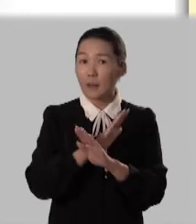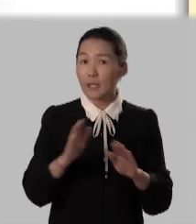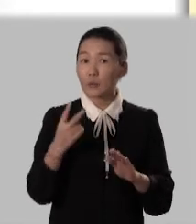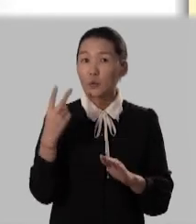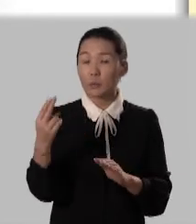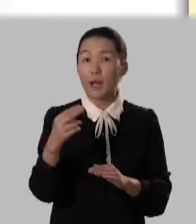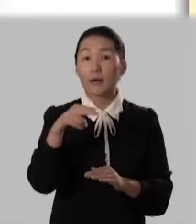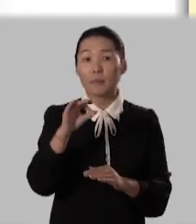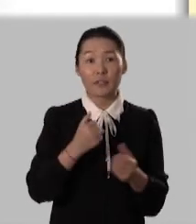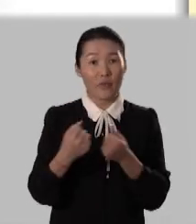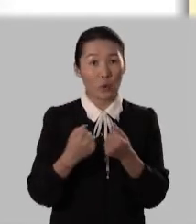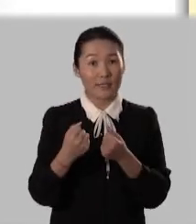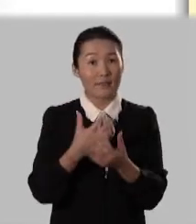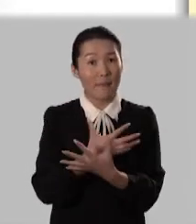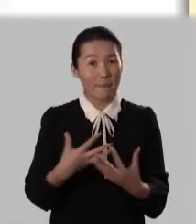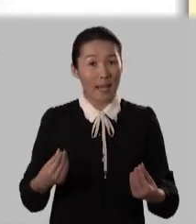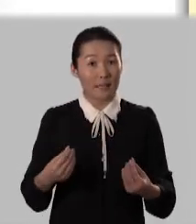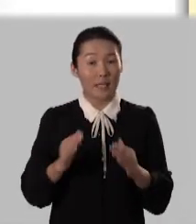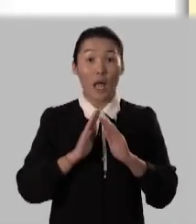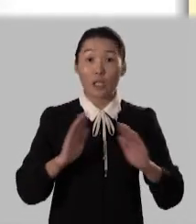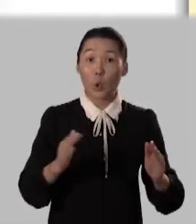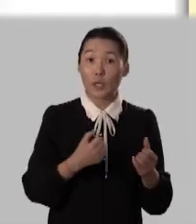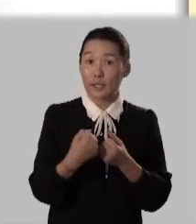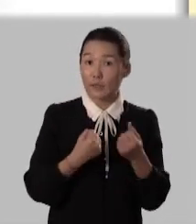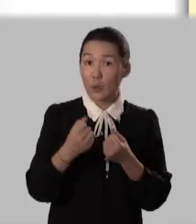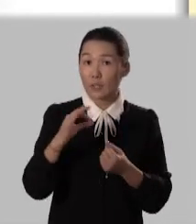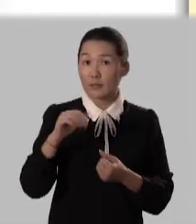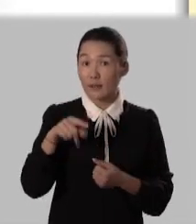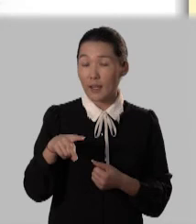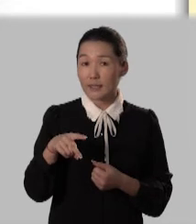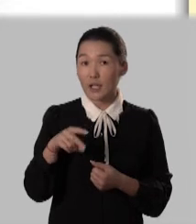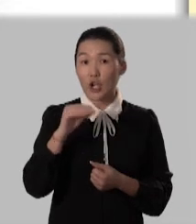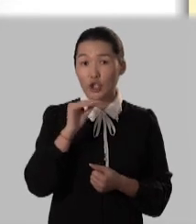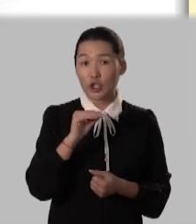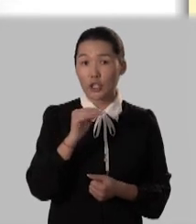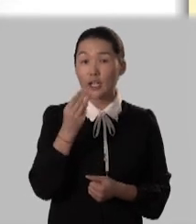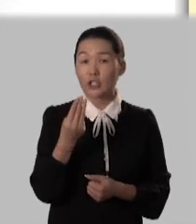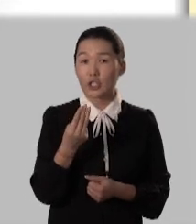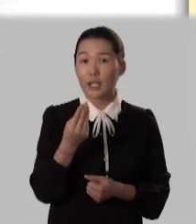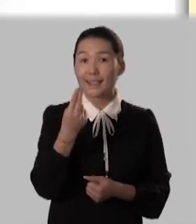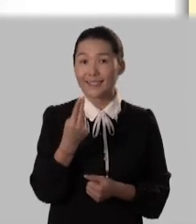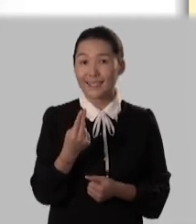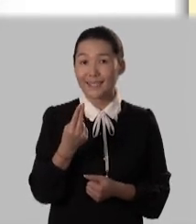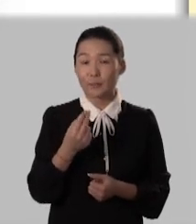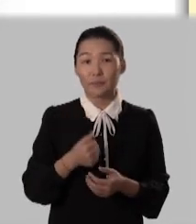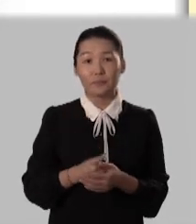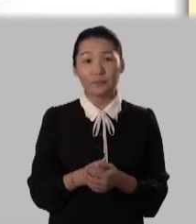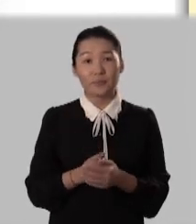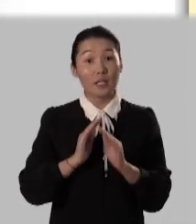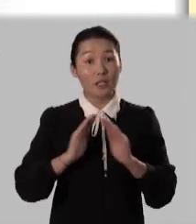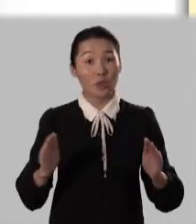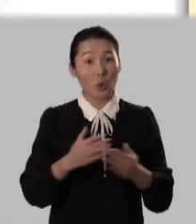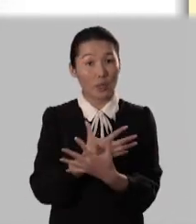мягкости только твердые согласные же she с только